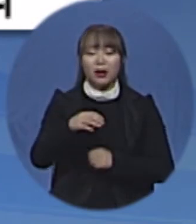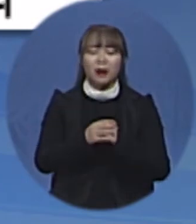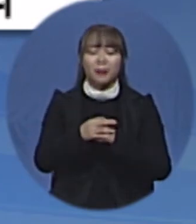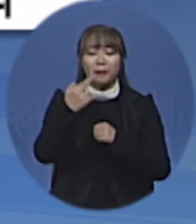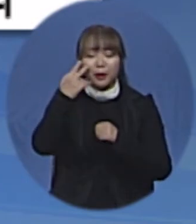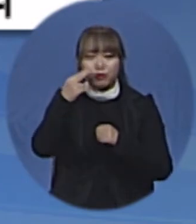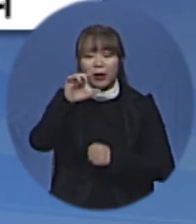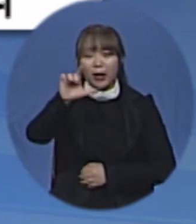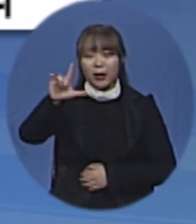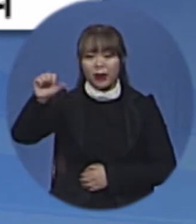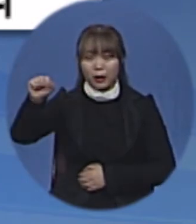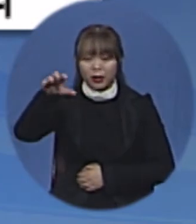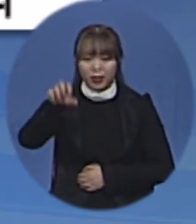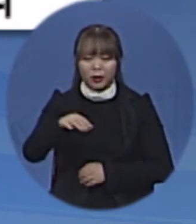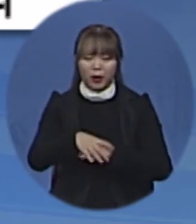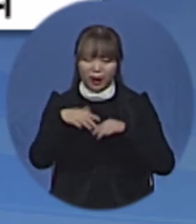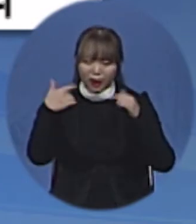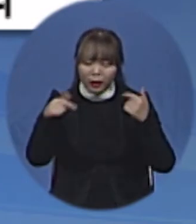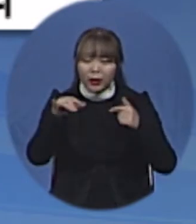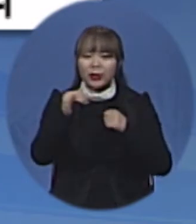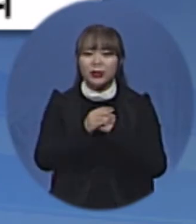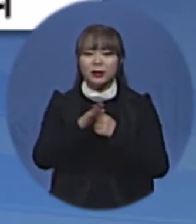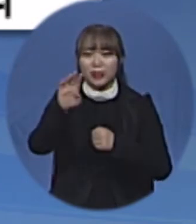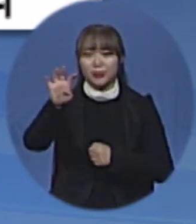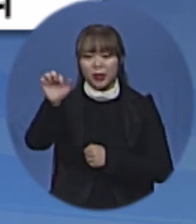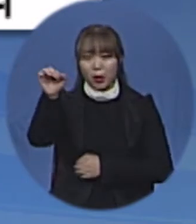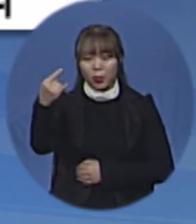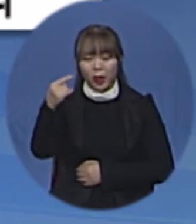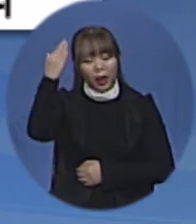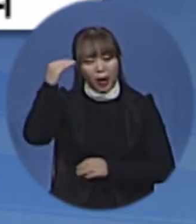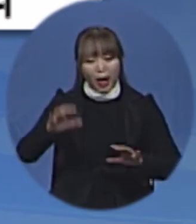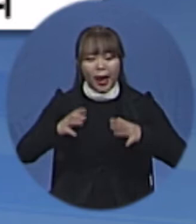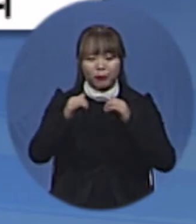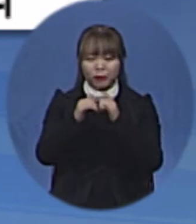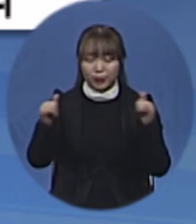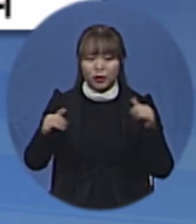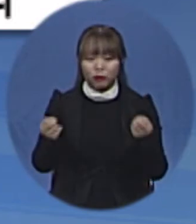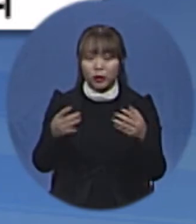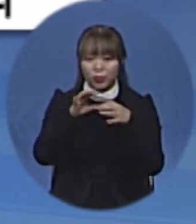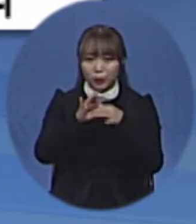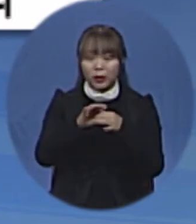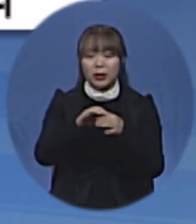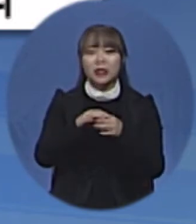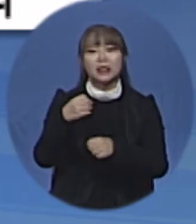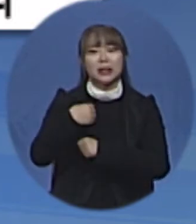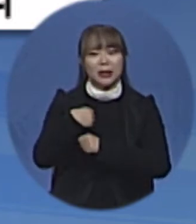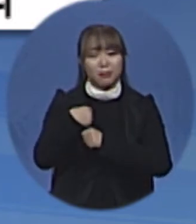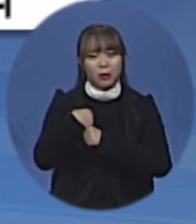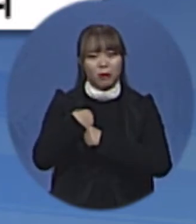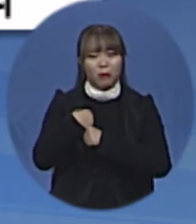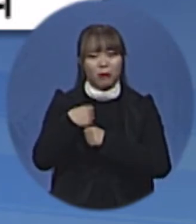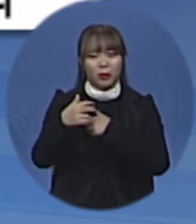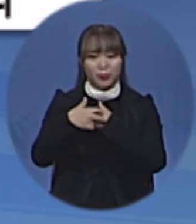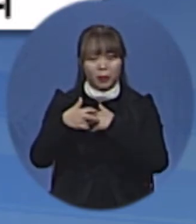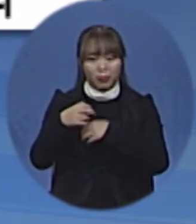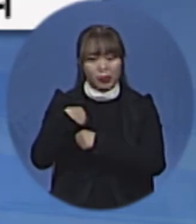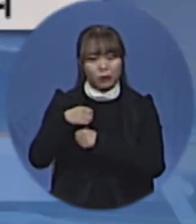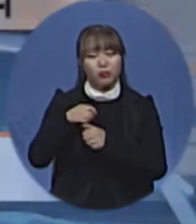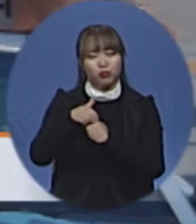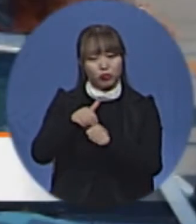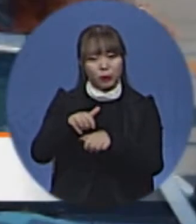캘리포니아 로스앤젤레스에서 매년 열리는 제44회 한인축제를 통해 의령제전의 의병 출정식을